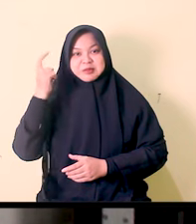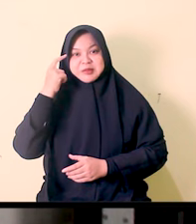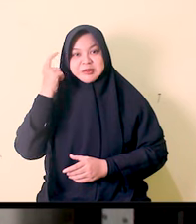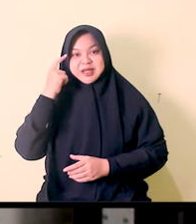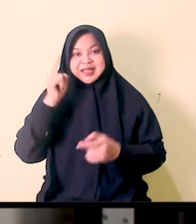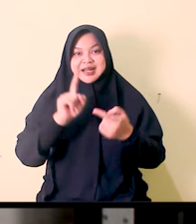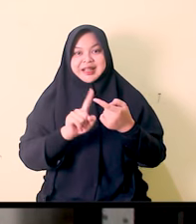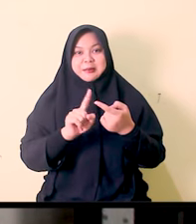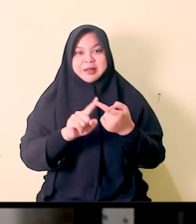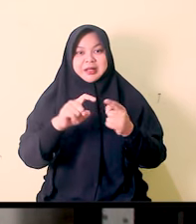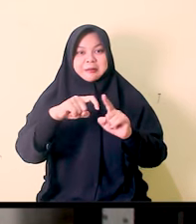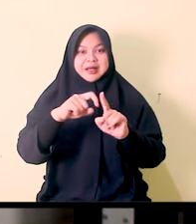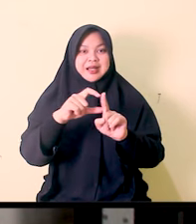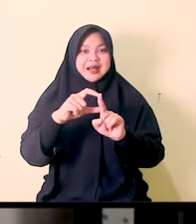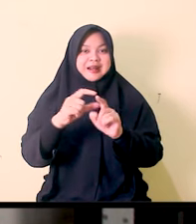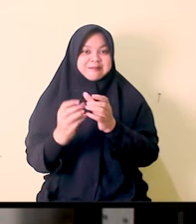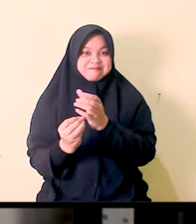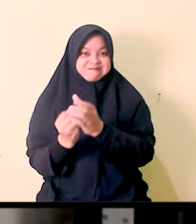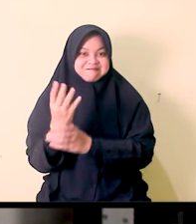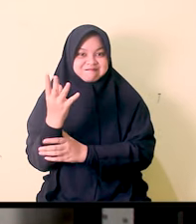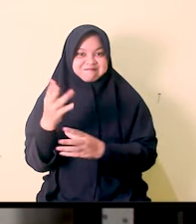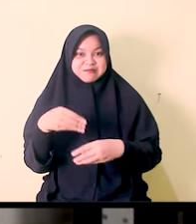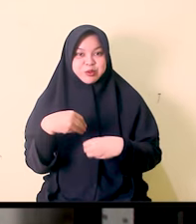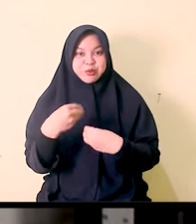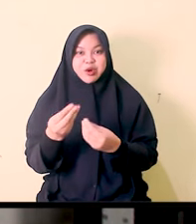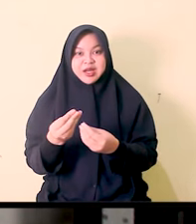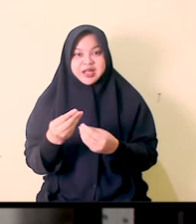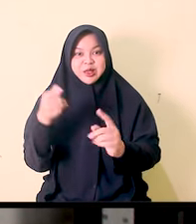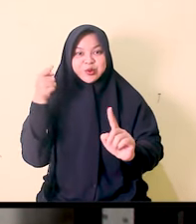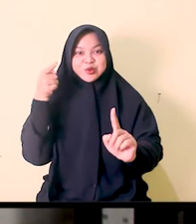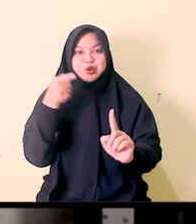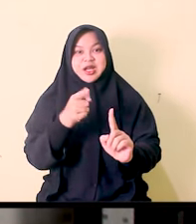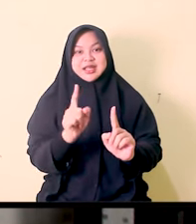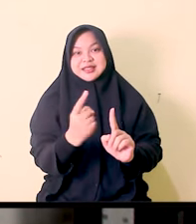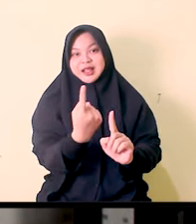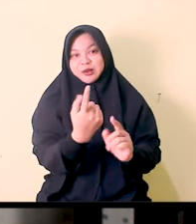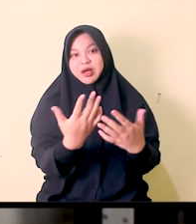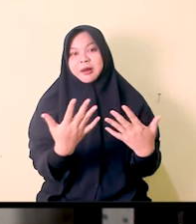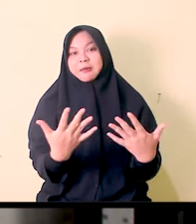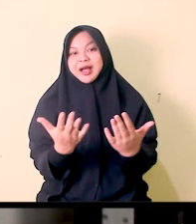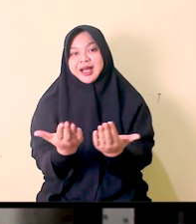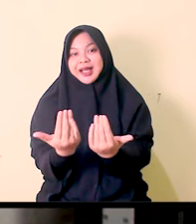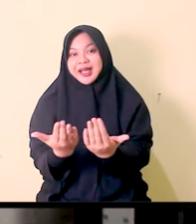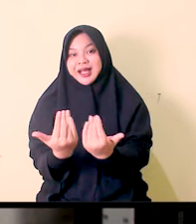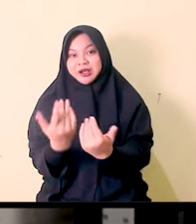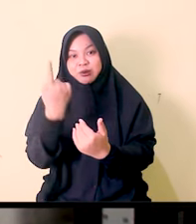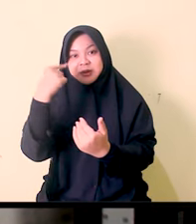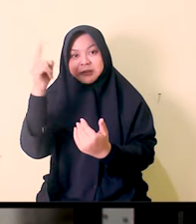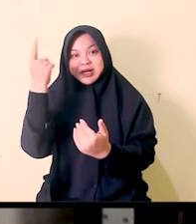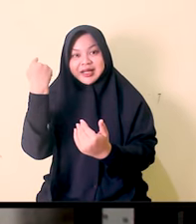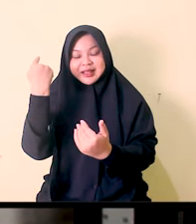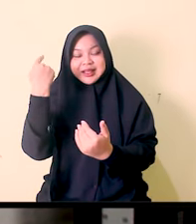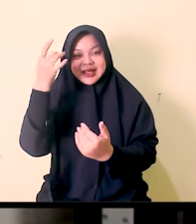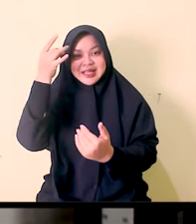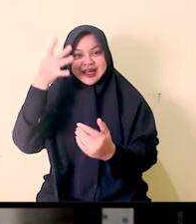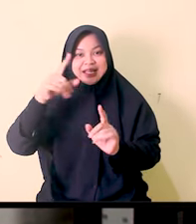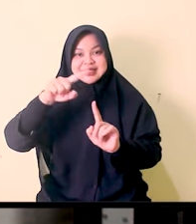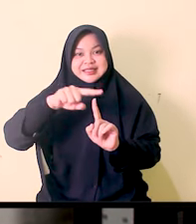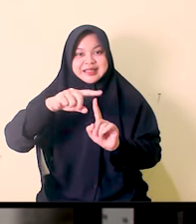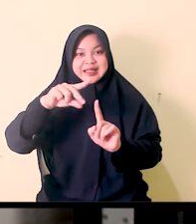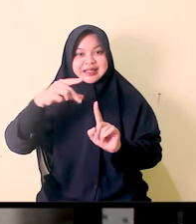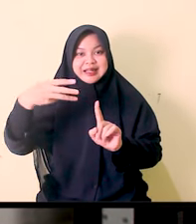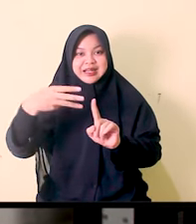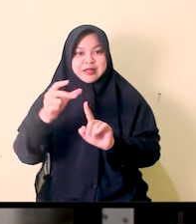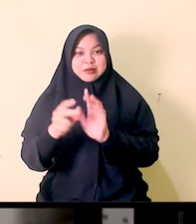teman kdd yang ada di desa terubungan tujuannya satu Ayo Pemerintah desa terubungan dan desa terubungan dibuat